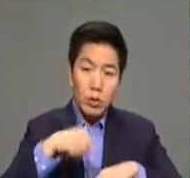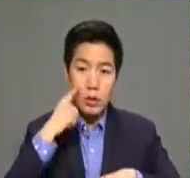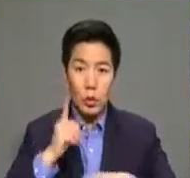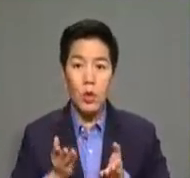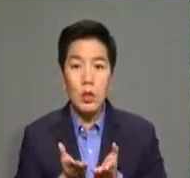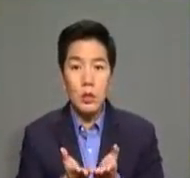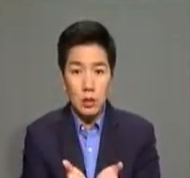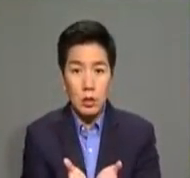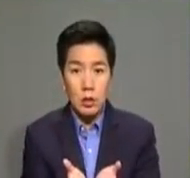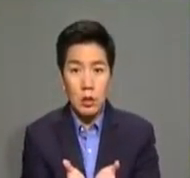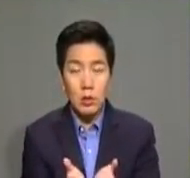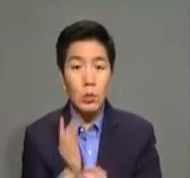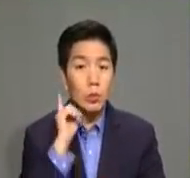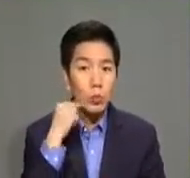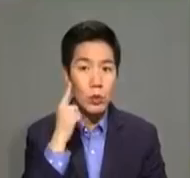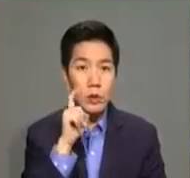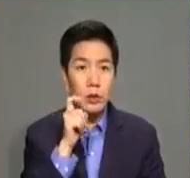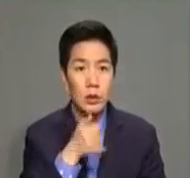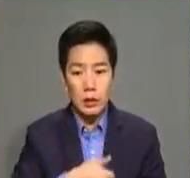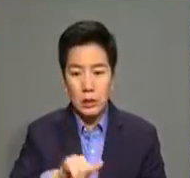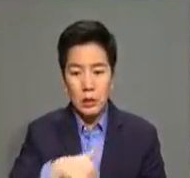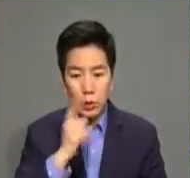ใช้เรือถ้าอย่างผู้หญิงนี่ออกเข้า